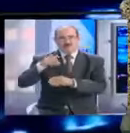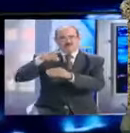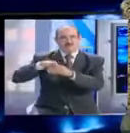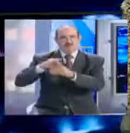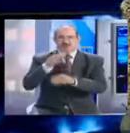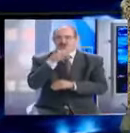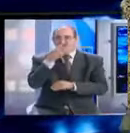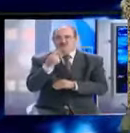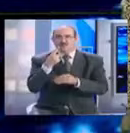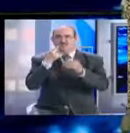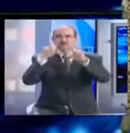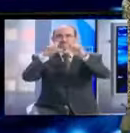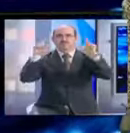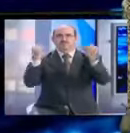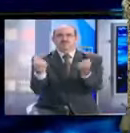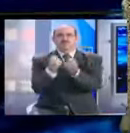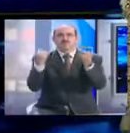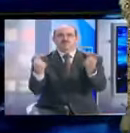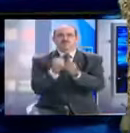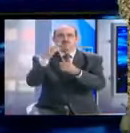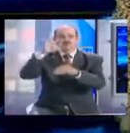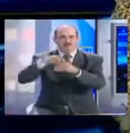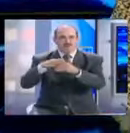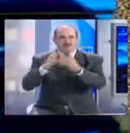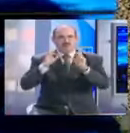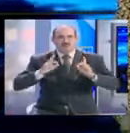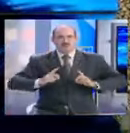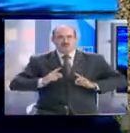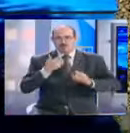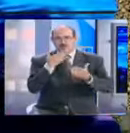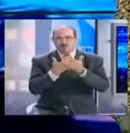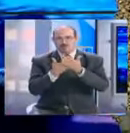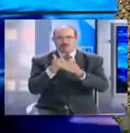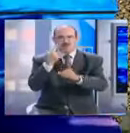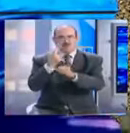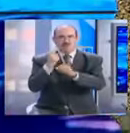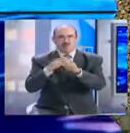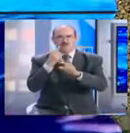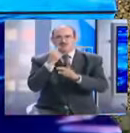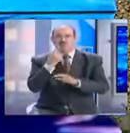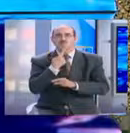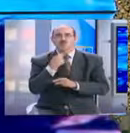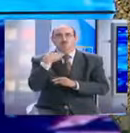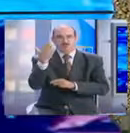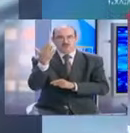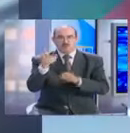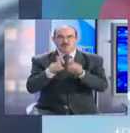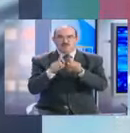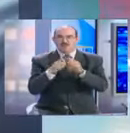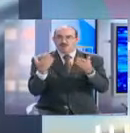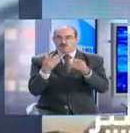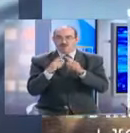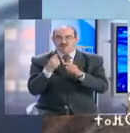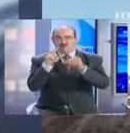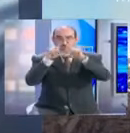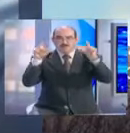عن الشعارين الرسميين للانتخابات التشريعية المقررة يوم 12 من جوان المقبل، واللذين تضمنا